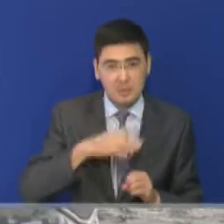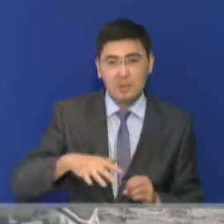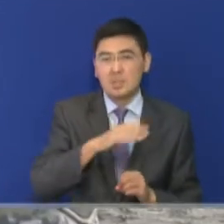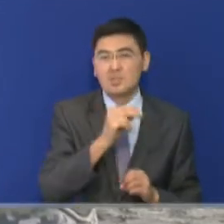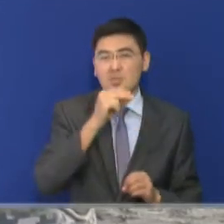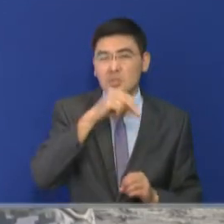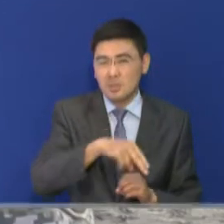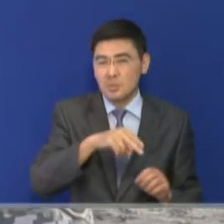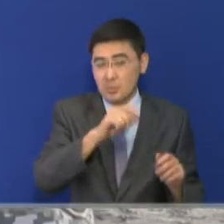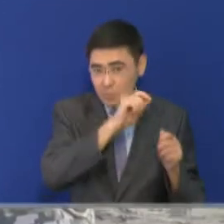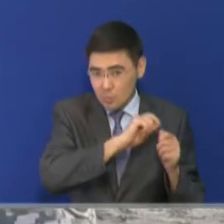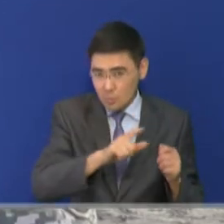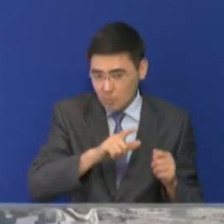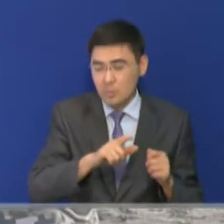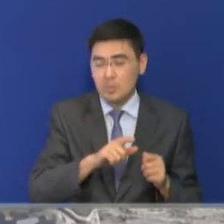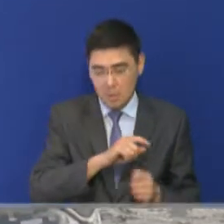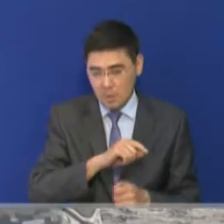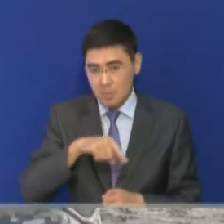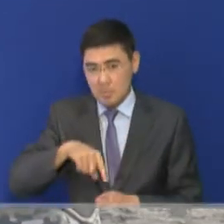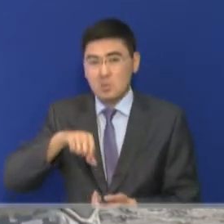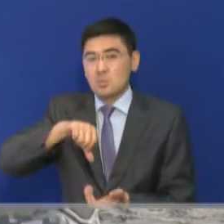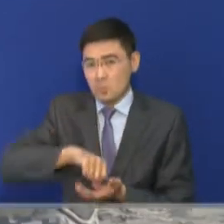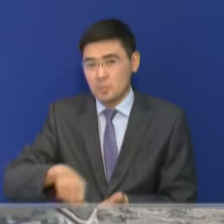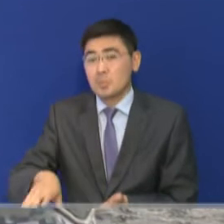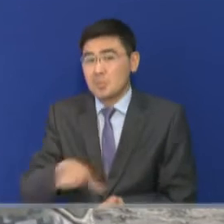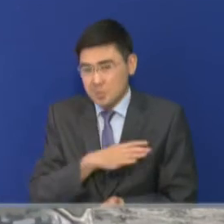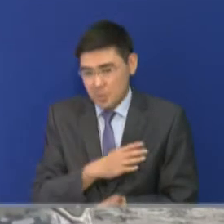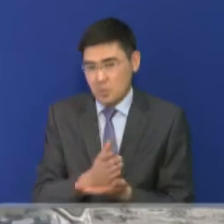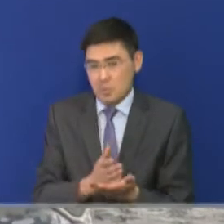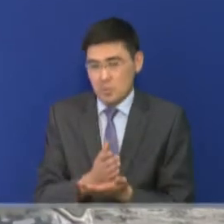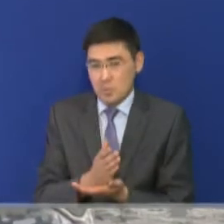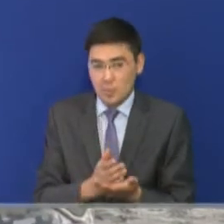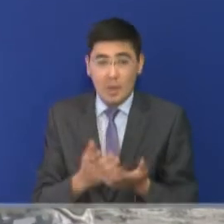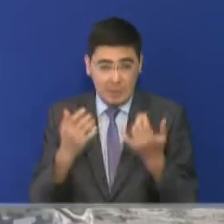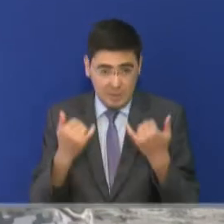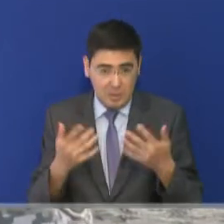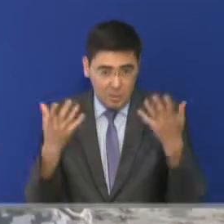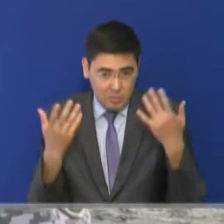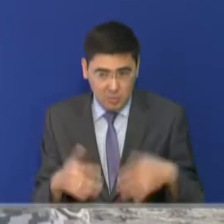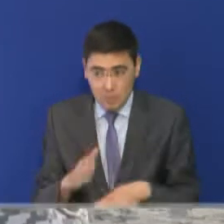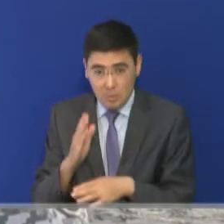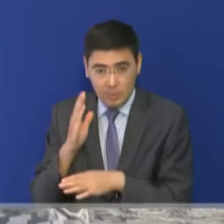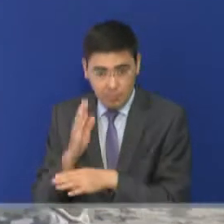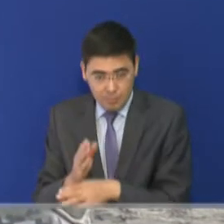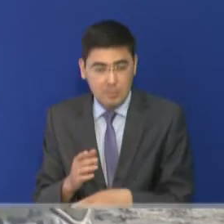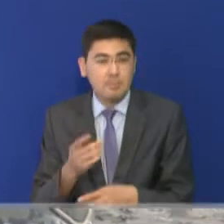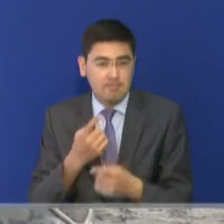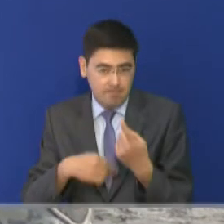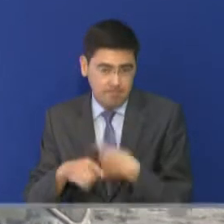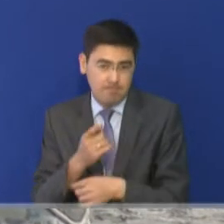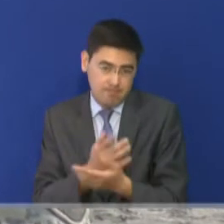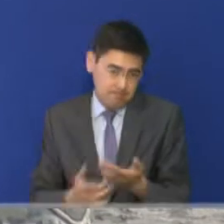жағдай енгізілуіне байланысты енгізілді. Бұл біздің мақсатымыз әскери қызметшілер, полиция және